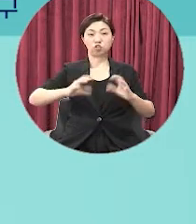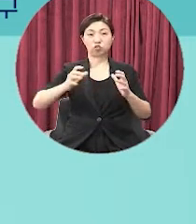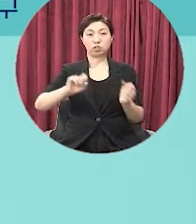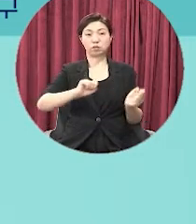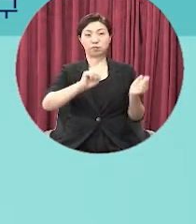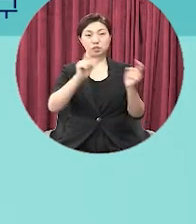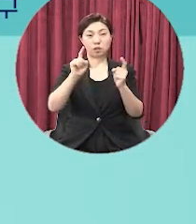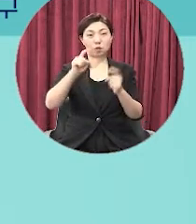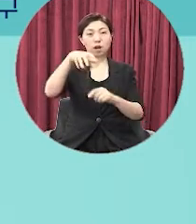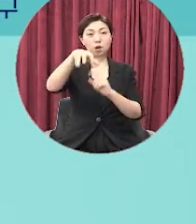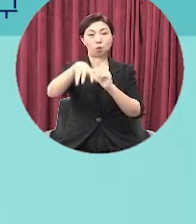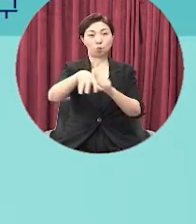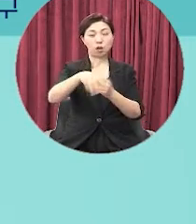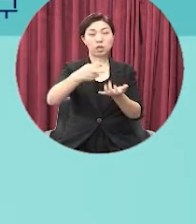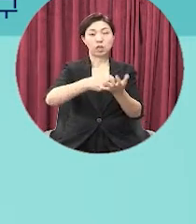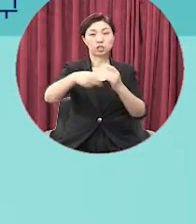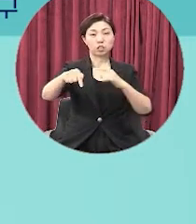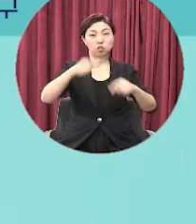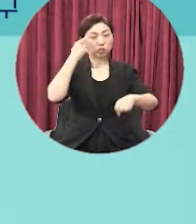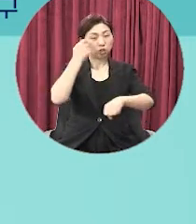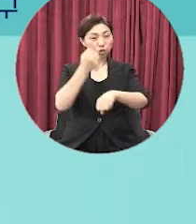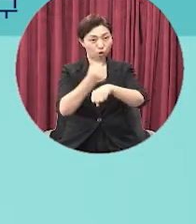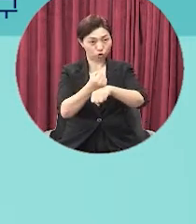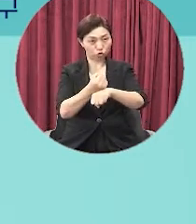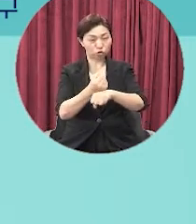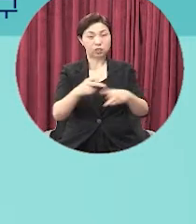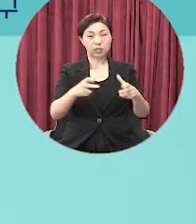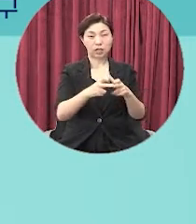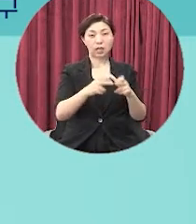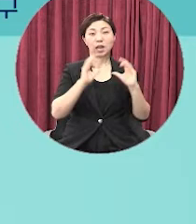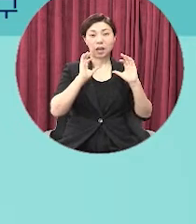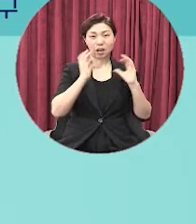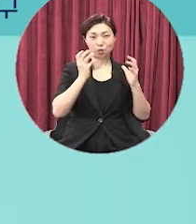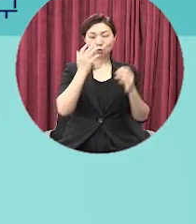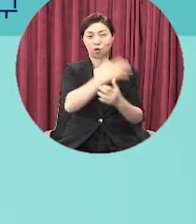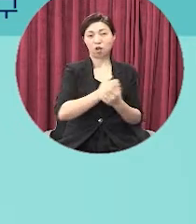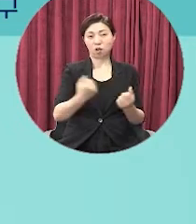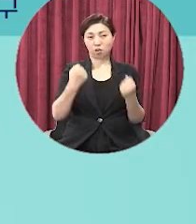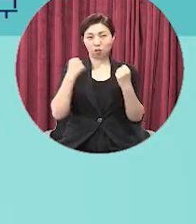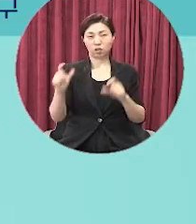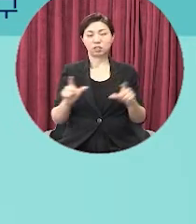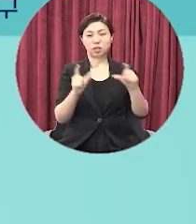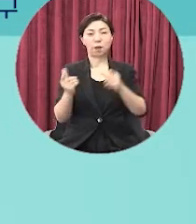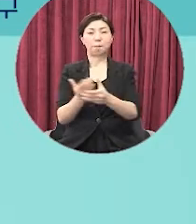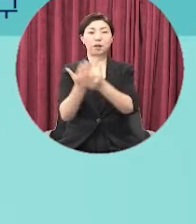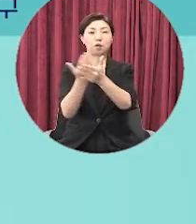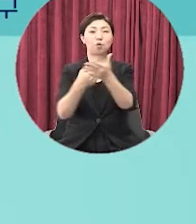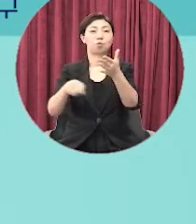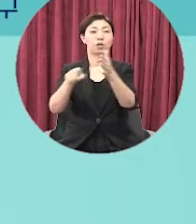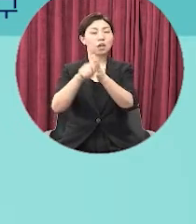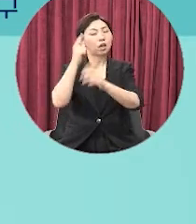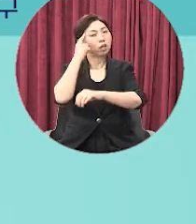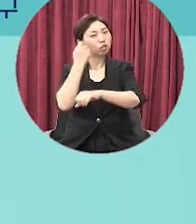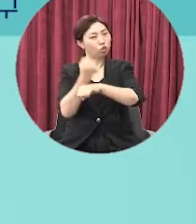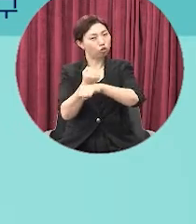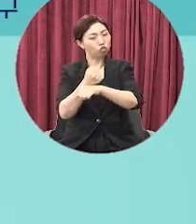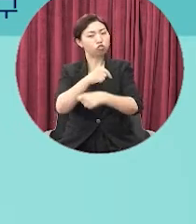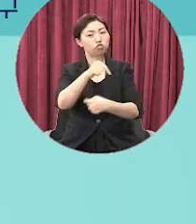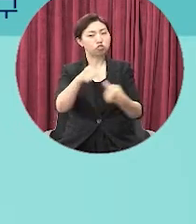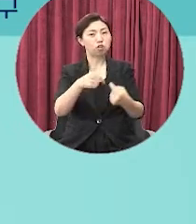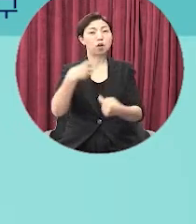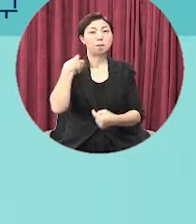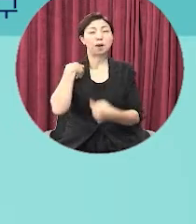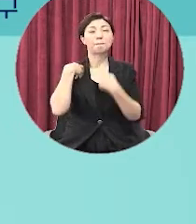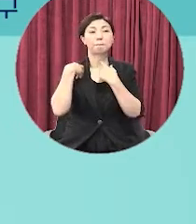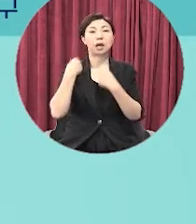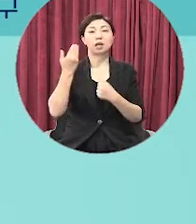연구 일환으로 이 장애아 도 건강과 삶의 질 직진을 위한 책을 서비스 체계 구축 연구를 진행 했을 때 국립재활원